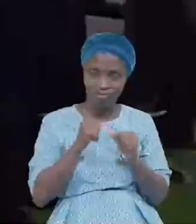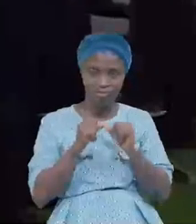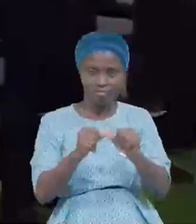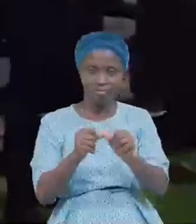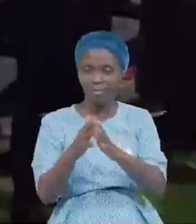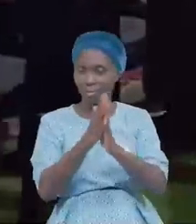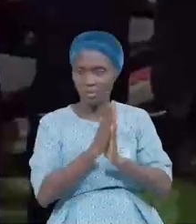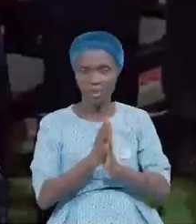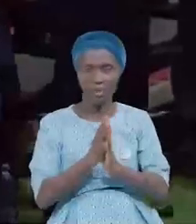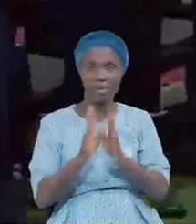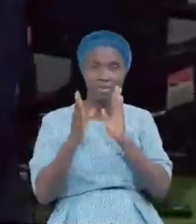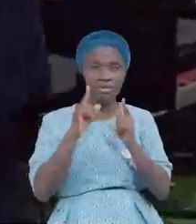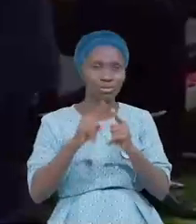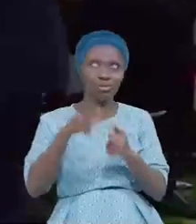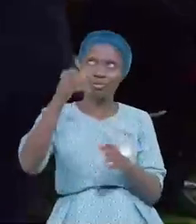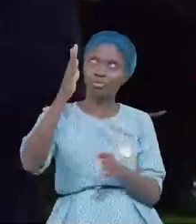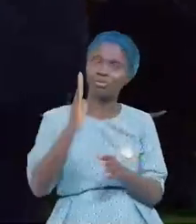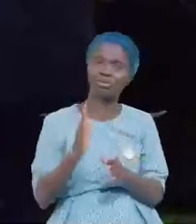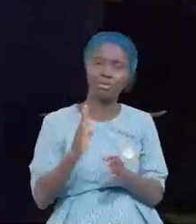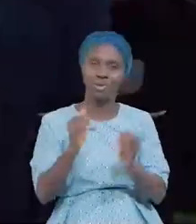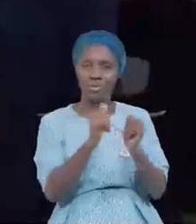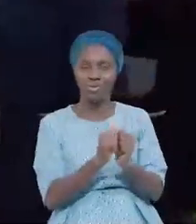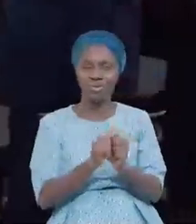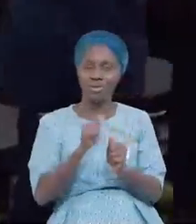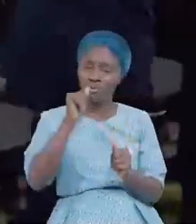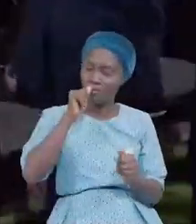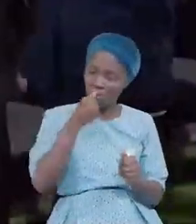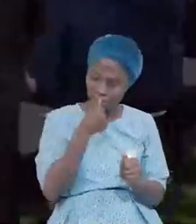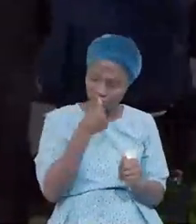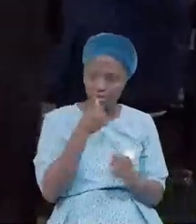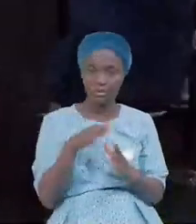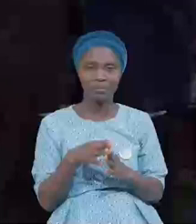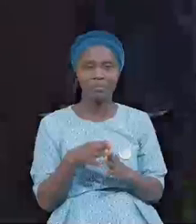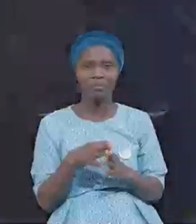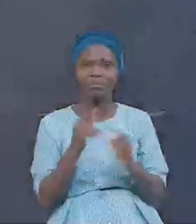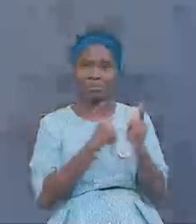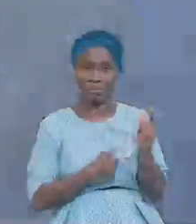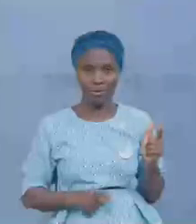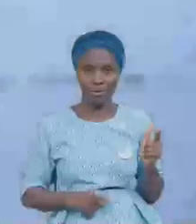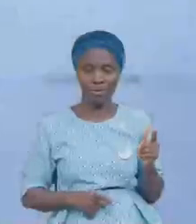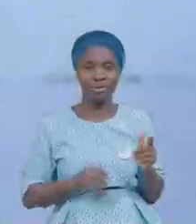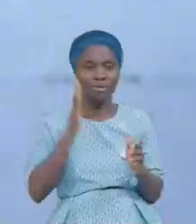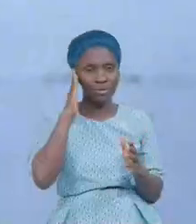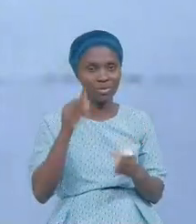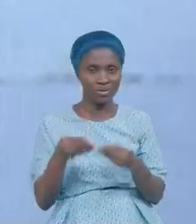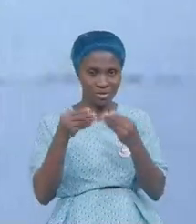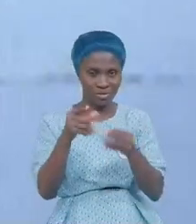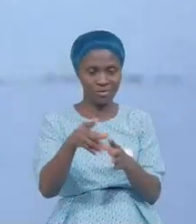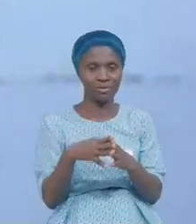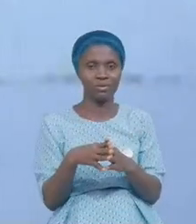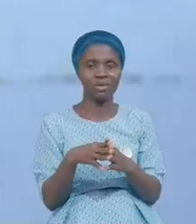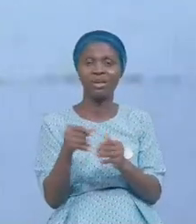Dieu, avec persévérance. Et le Seigneur te donnera tous